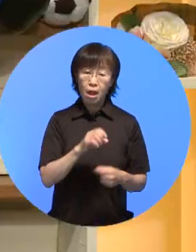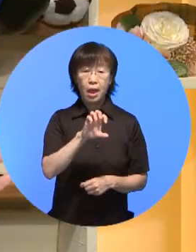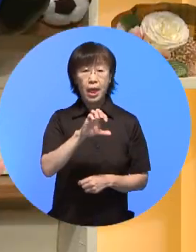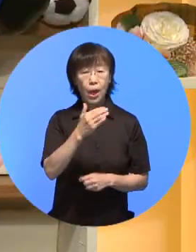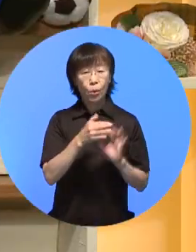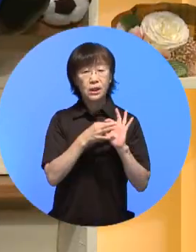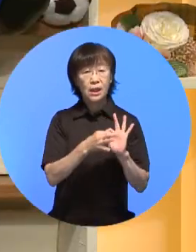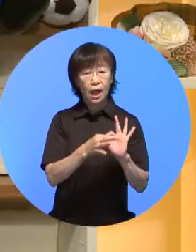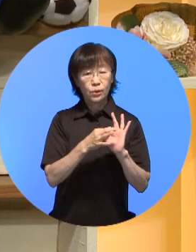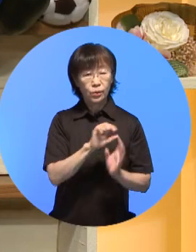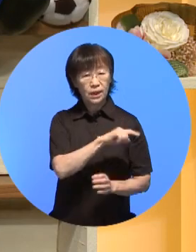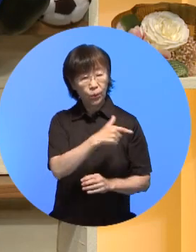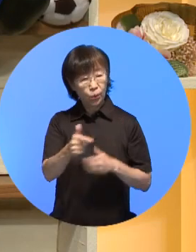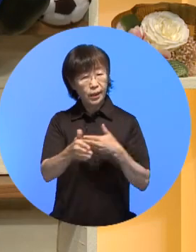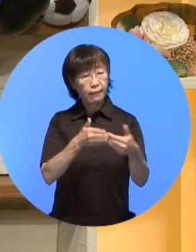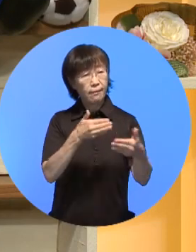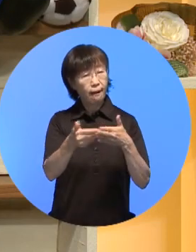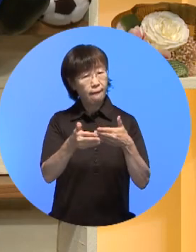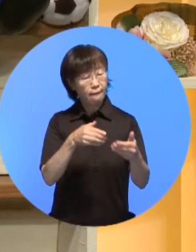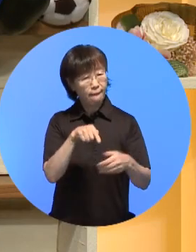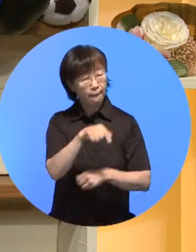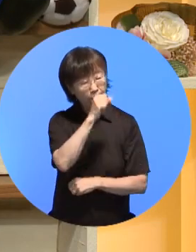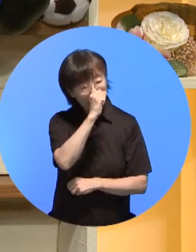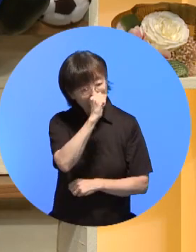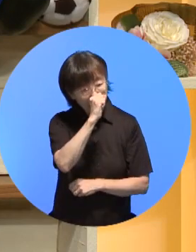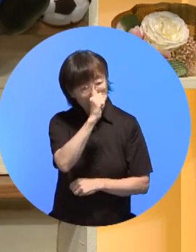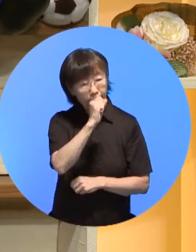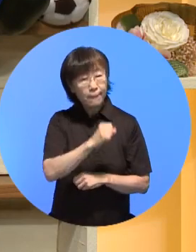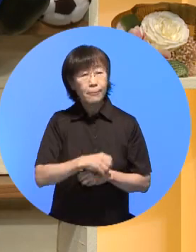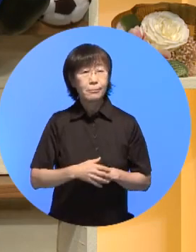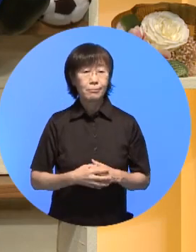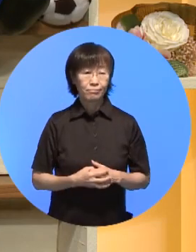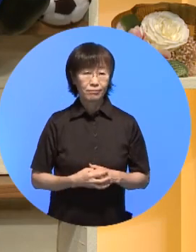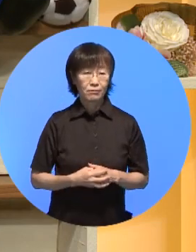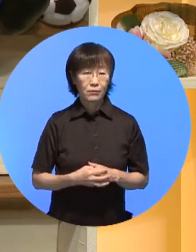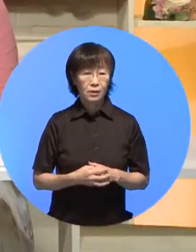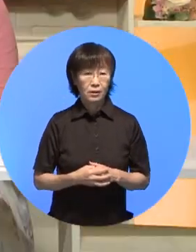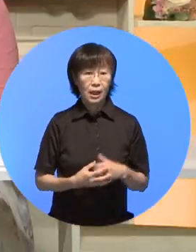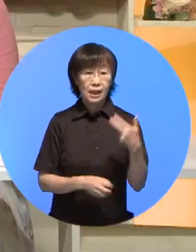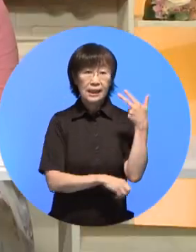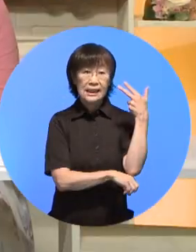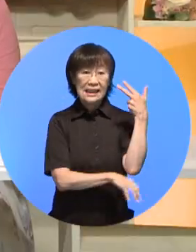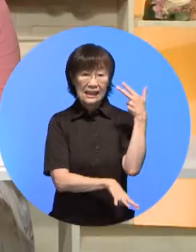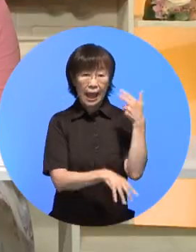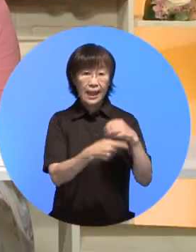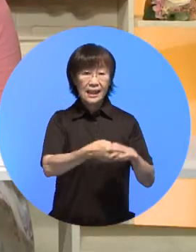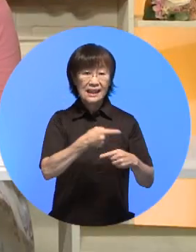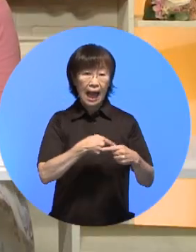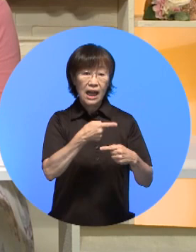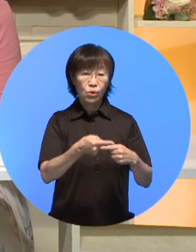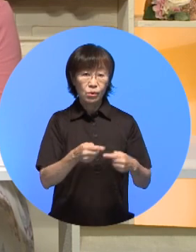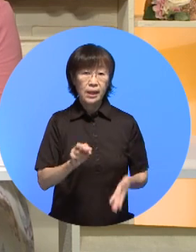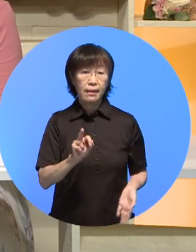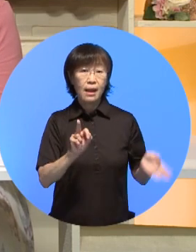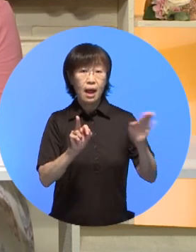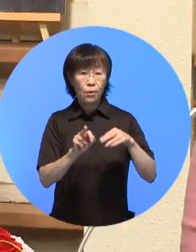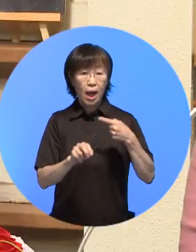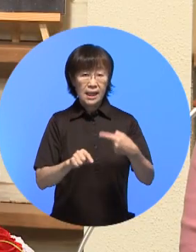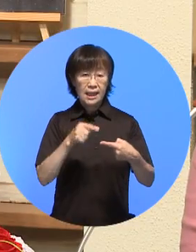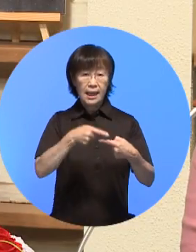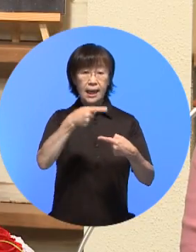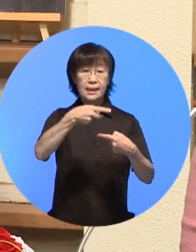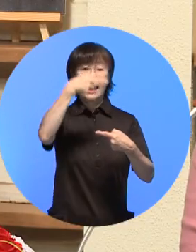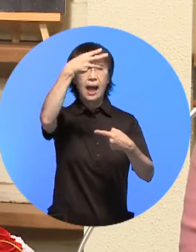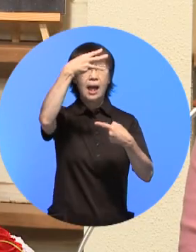エコにわるいな体験ができたのも良かったんじゃないでしょうかそうですよねあのこちらのね資源リサイクルセンターは1